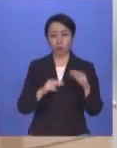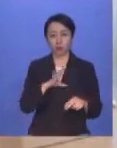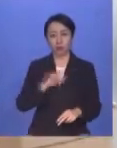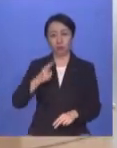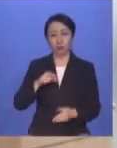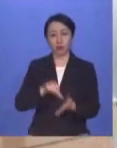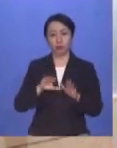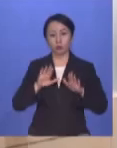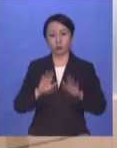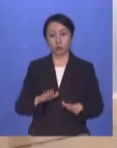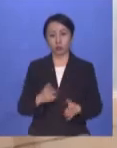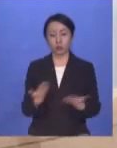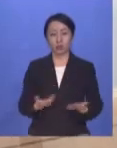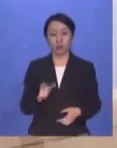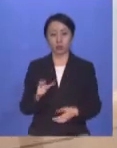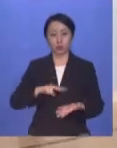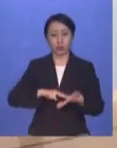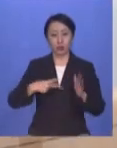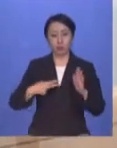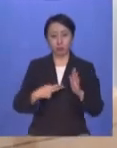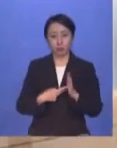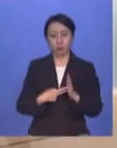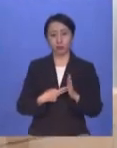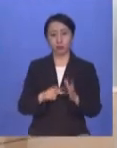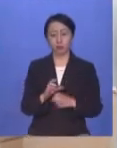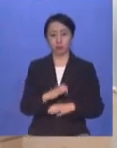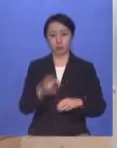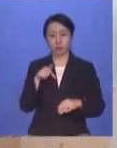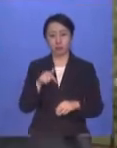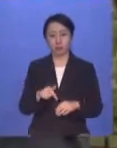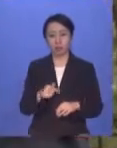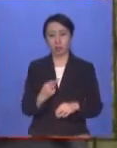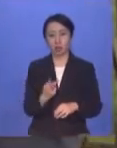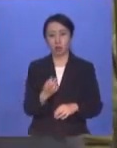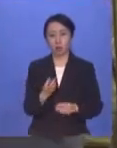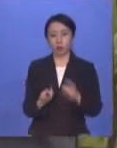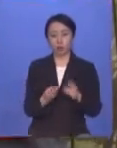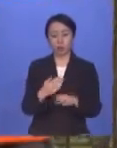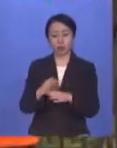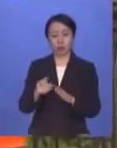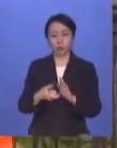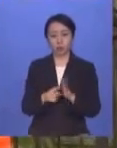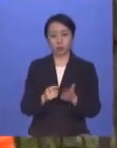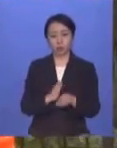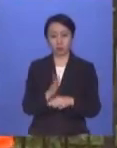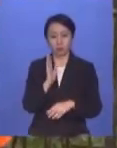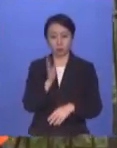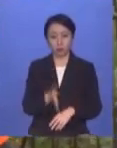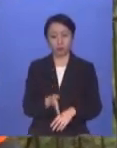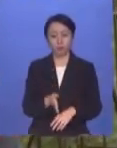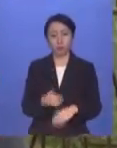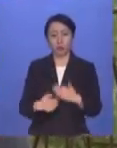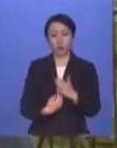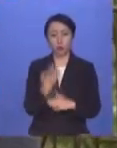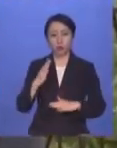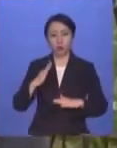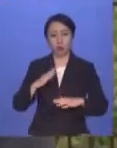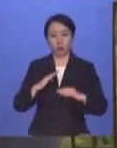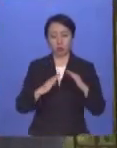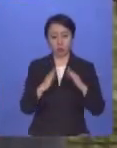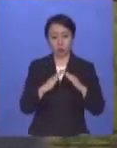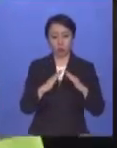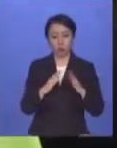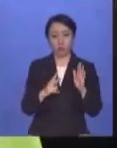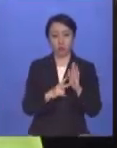Бірінші учаскеде тұрғын үйлердің жобасы сәл өзгертілген, енді мұнда қазандық орнатылған бөлменің бөлек кіреберісі болады. Жаңа үйлердің ауданы 80